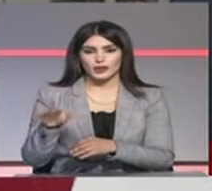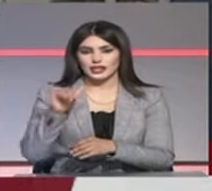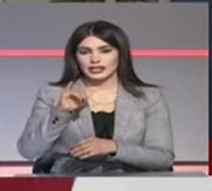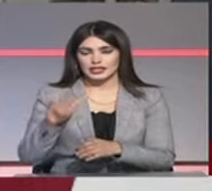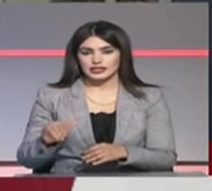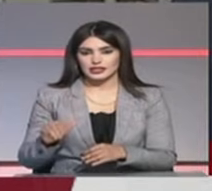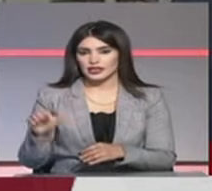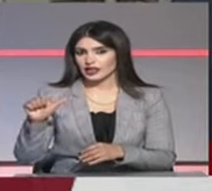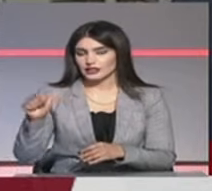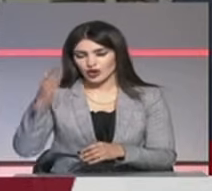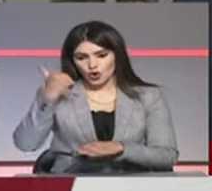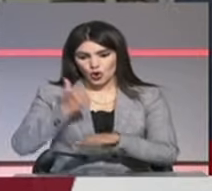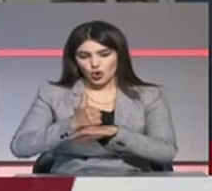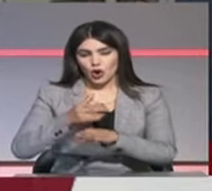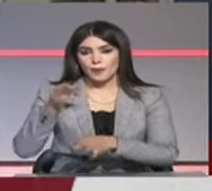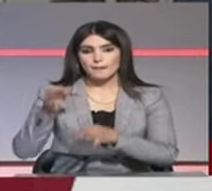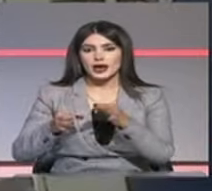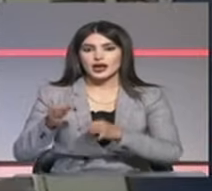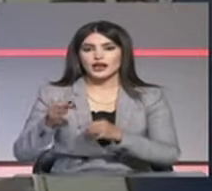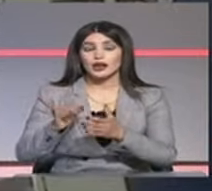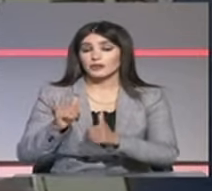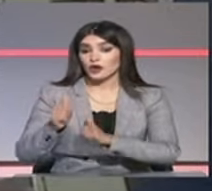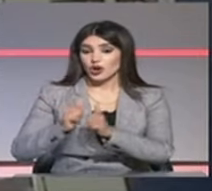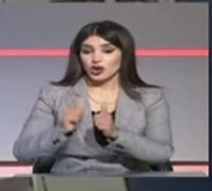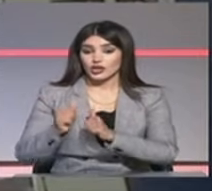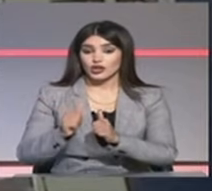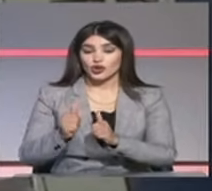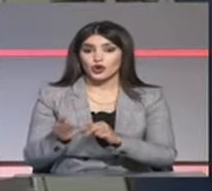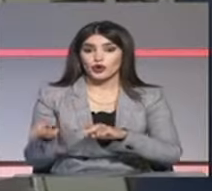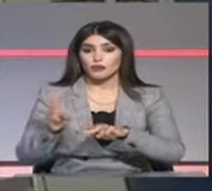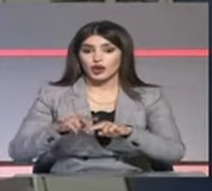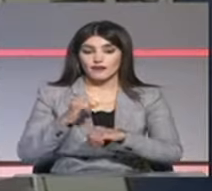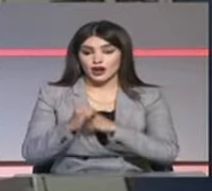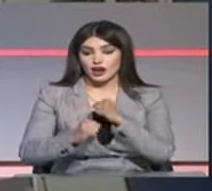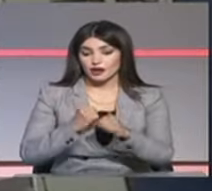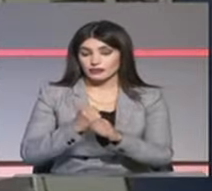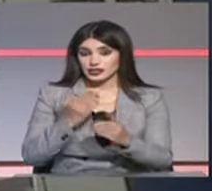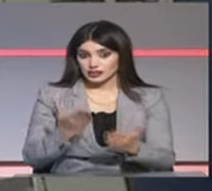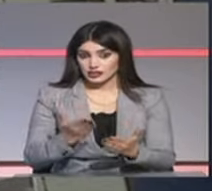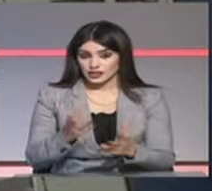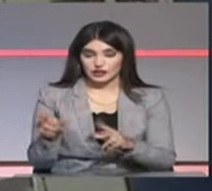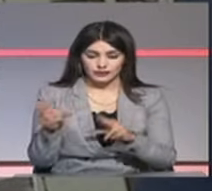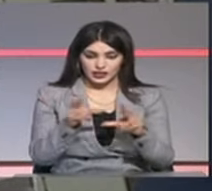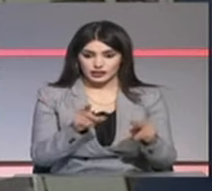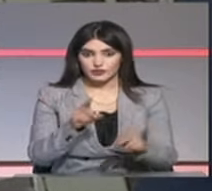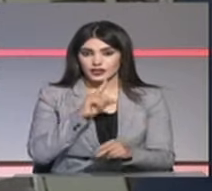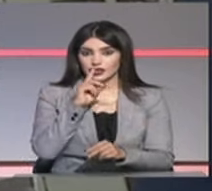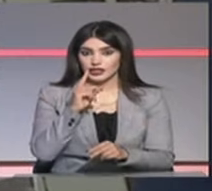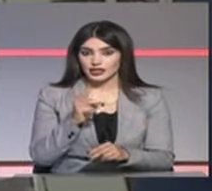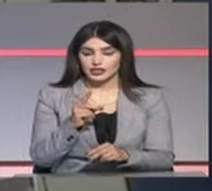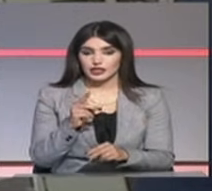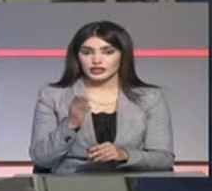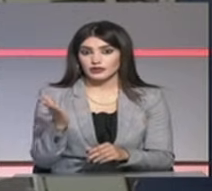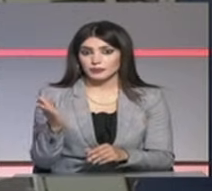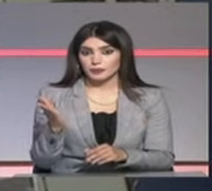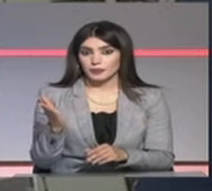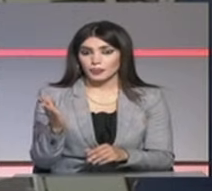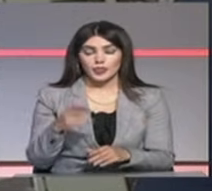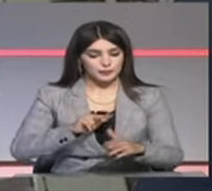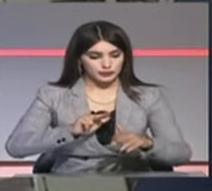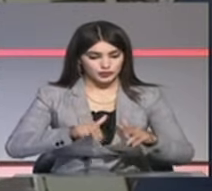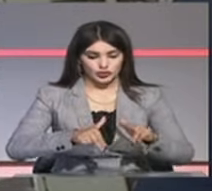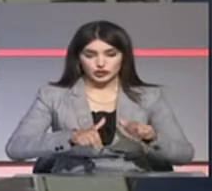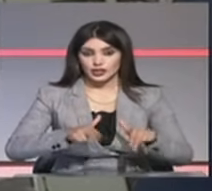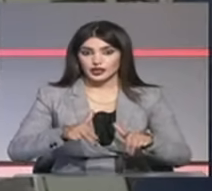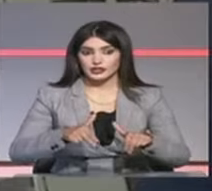عطا الله رئيس المحكمه الرياضيه اللي غادرنا في اول سنه كذلك اه المصادقه